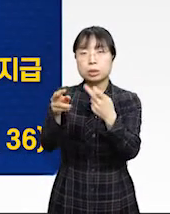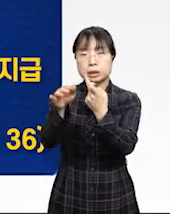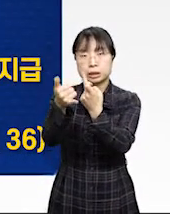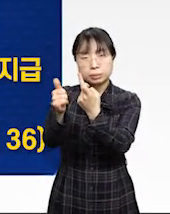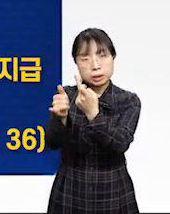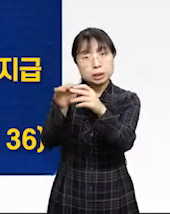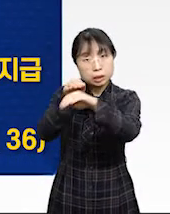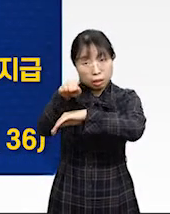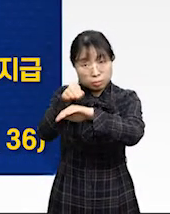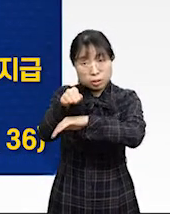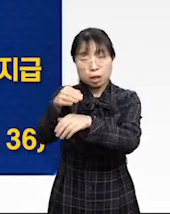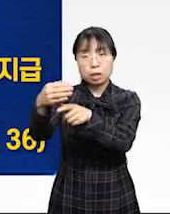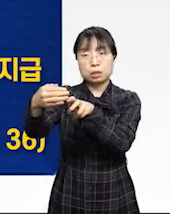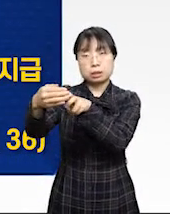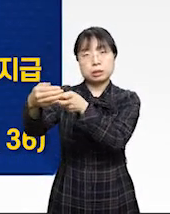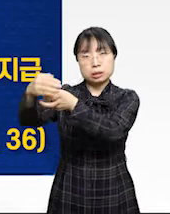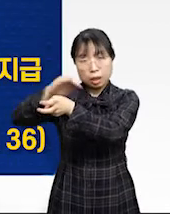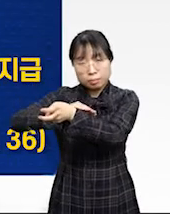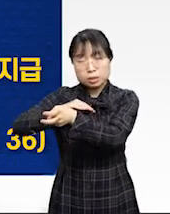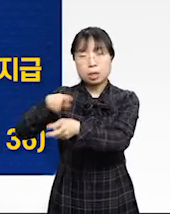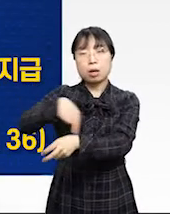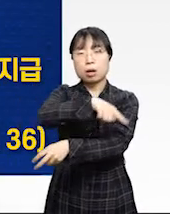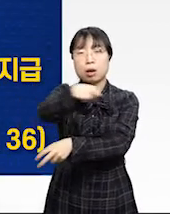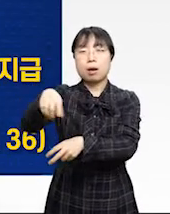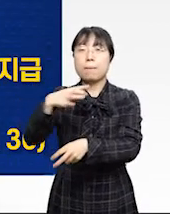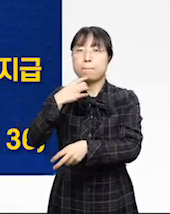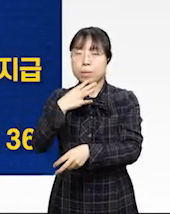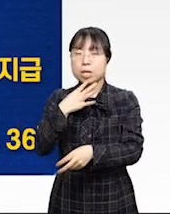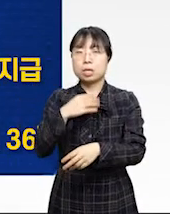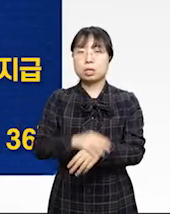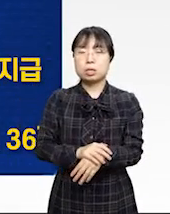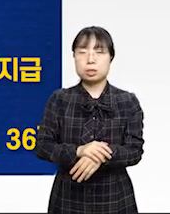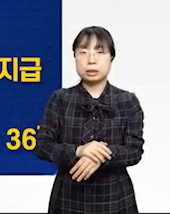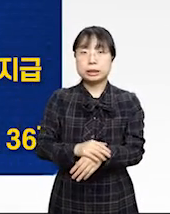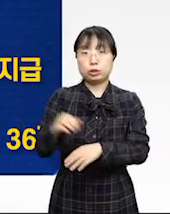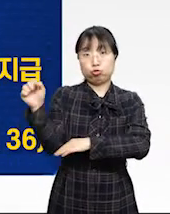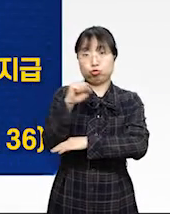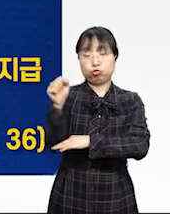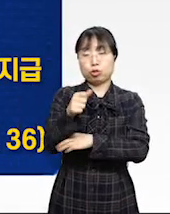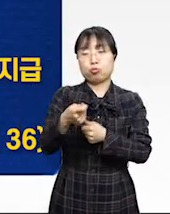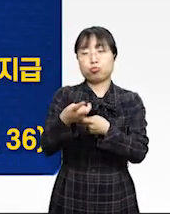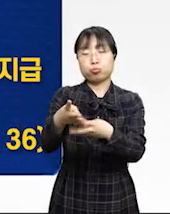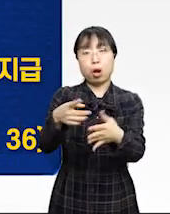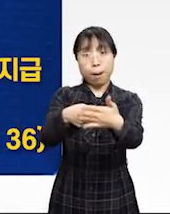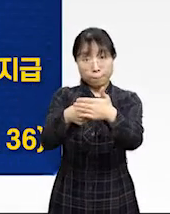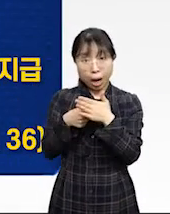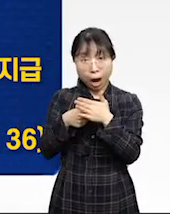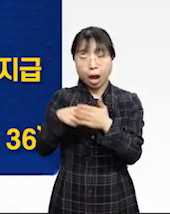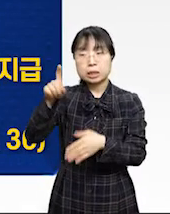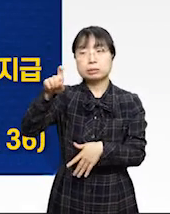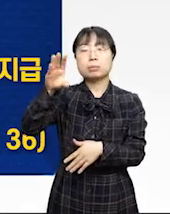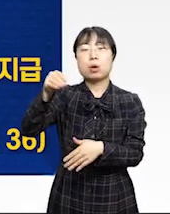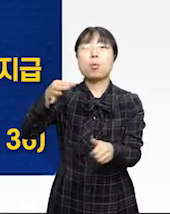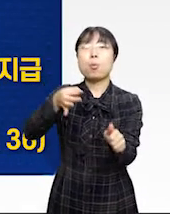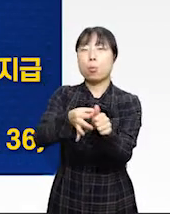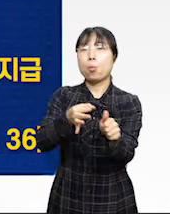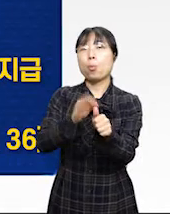소유주를 대상으로 하며 주행거리 감축 실적에 따라 최대 10만 원을 지원받을 수 있는 혜택이